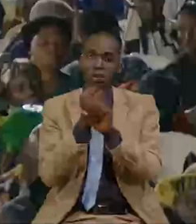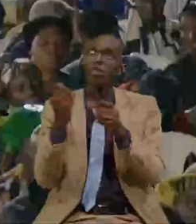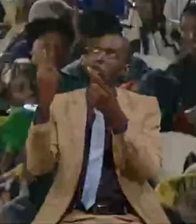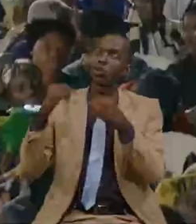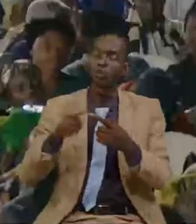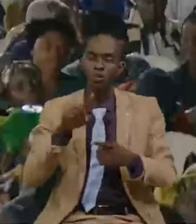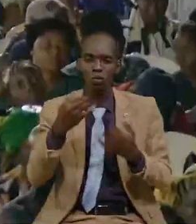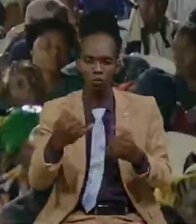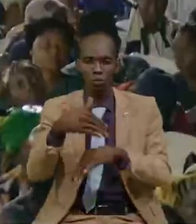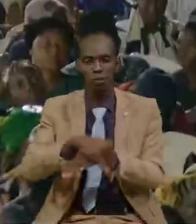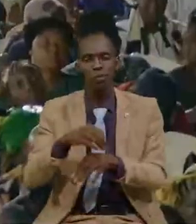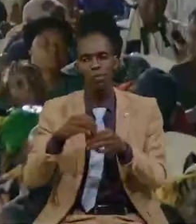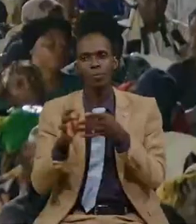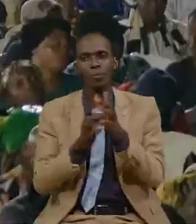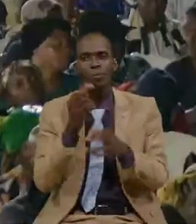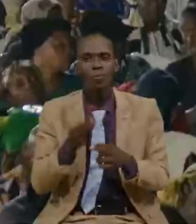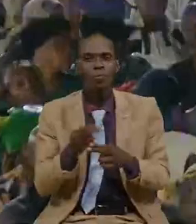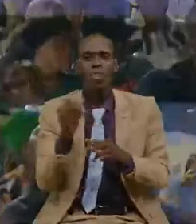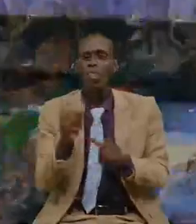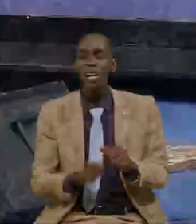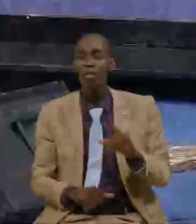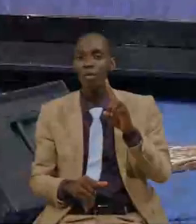Le salut est venu à vous ce jour.